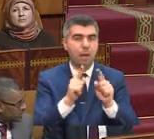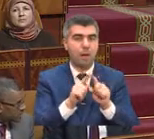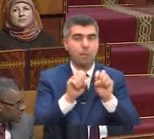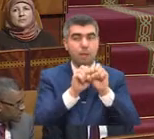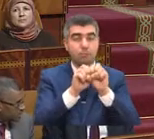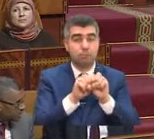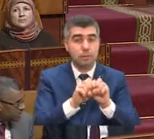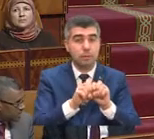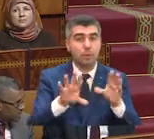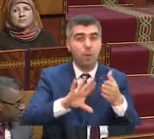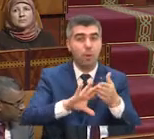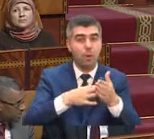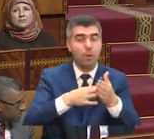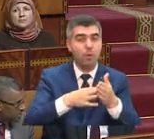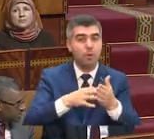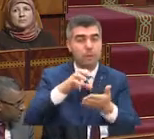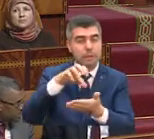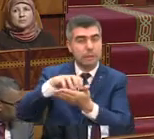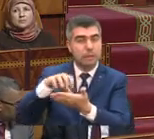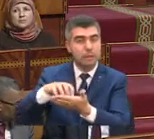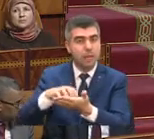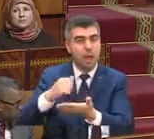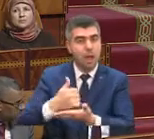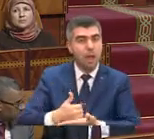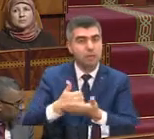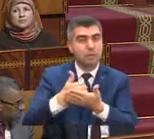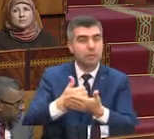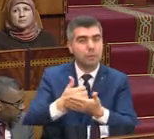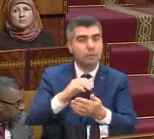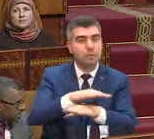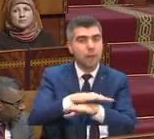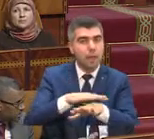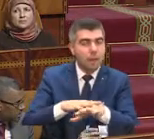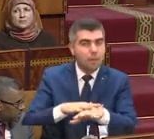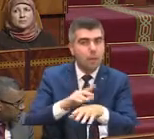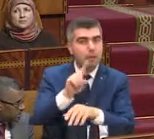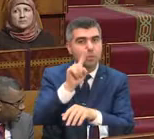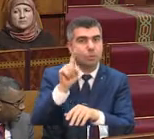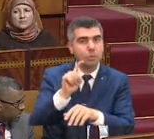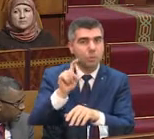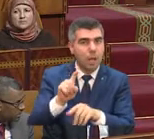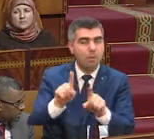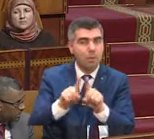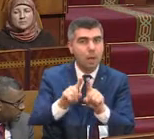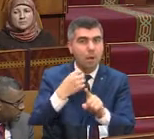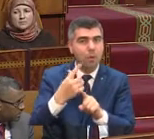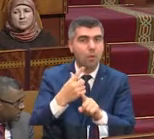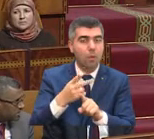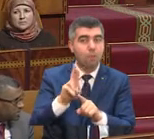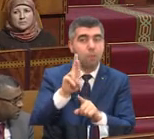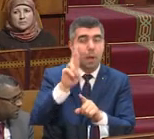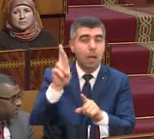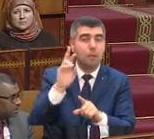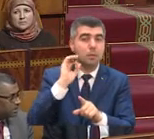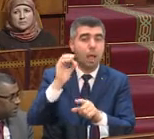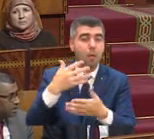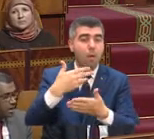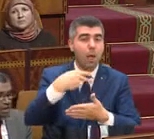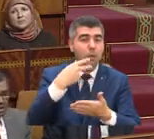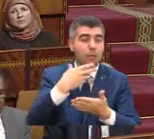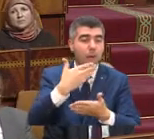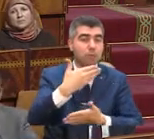مع التوجه الذي نرغب فيه والذي يصبو إليه صاحب الجلالة نصره الله، ألا